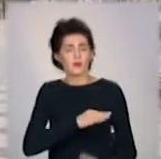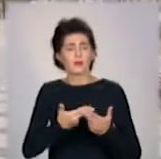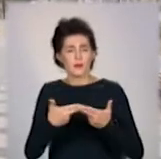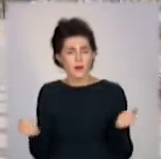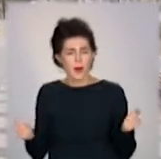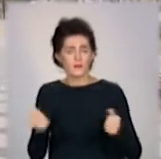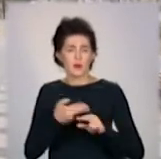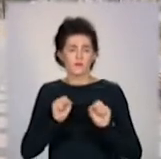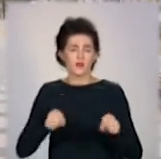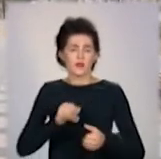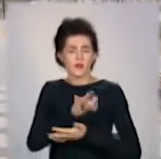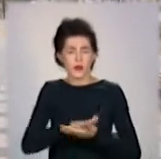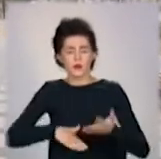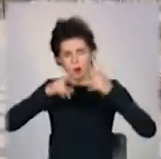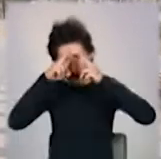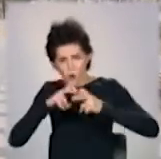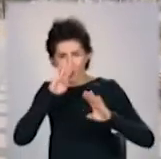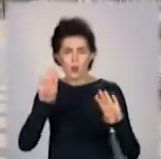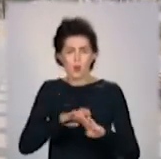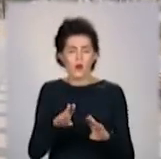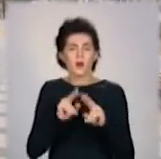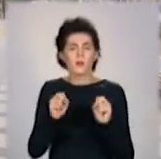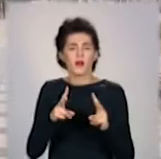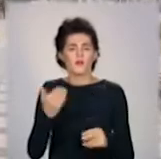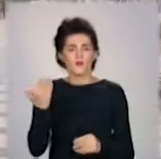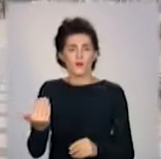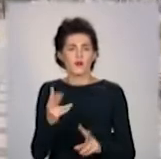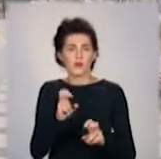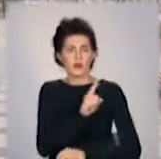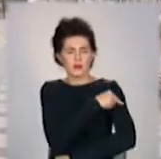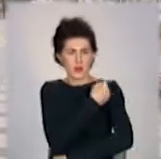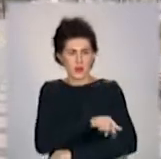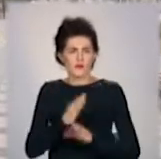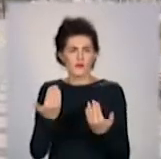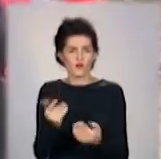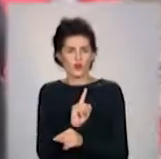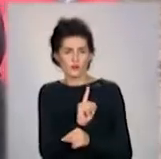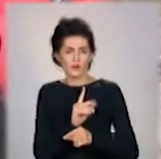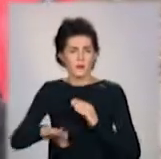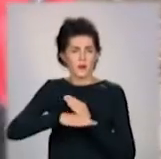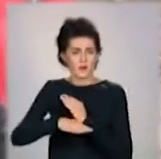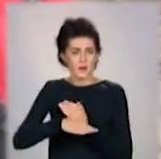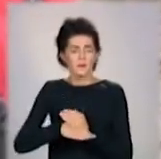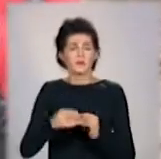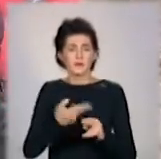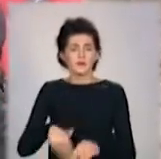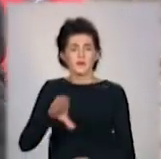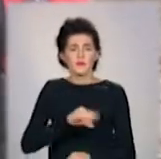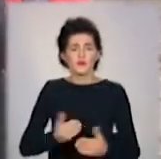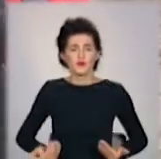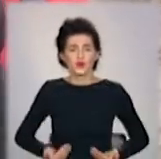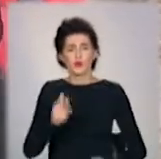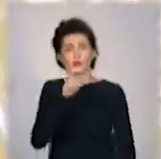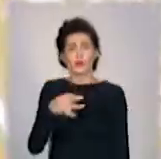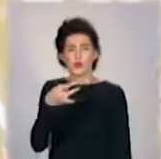вже далі розглядати і як їхнє таке санітарно-епідеміологічне значення. Для жителів регіону сови